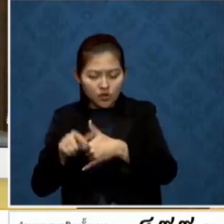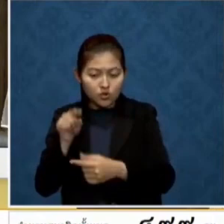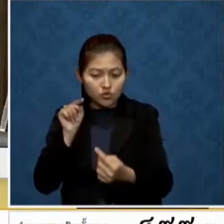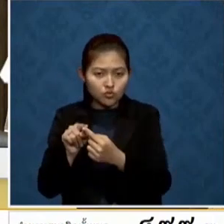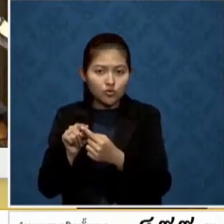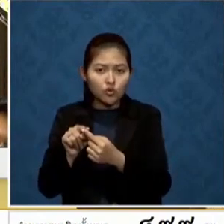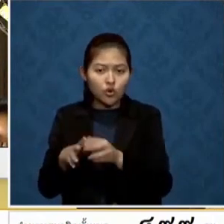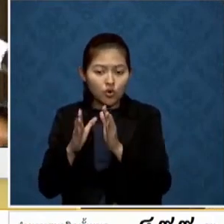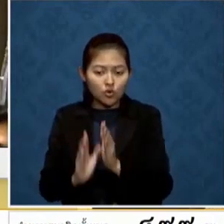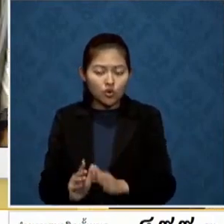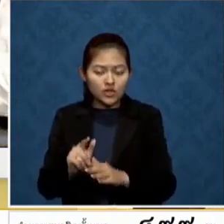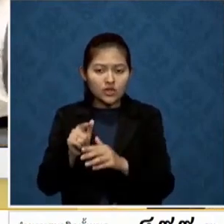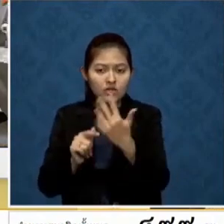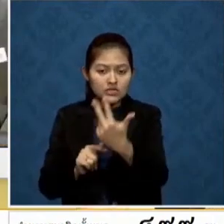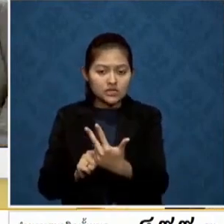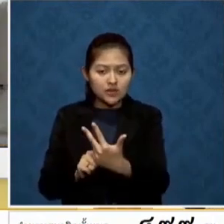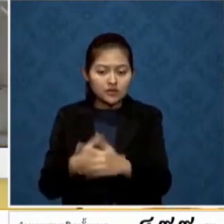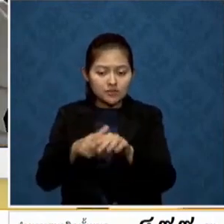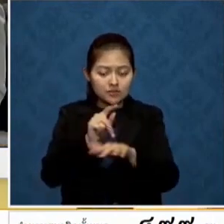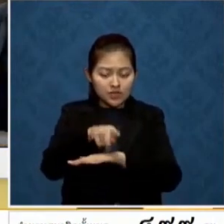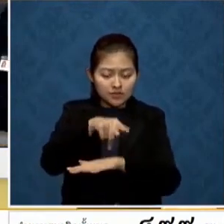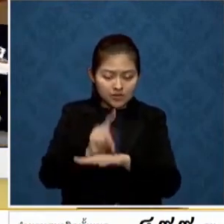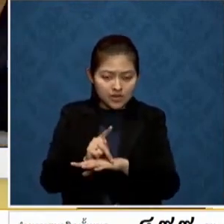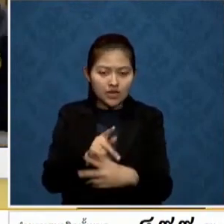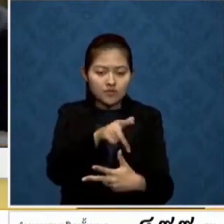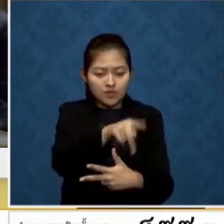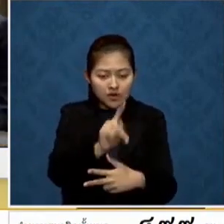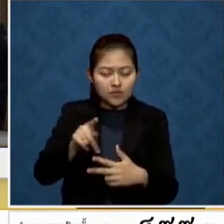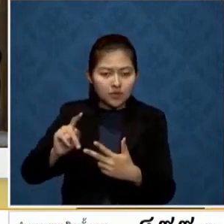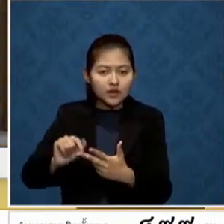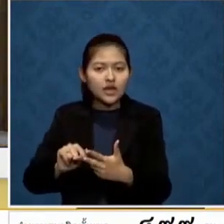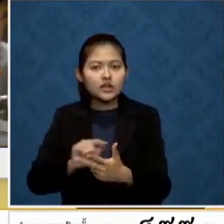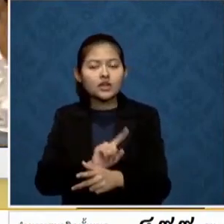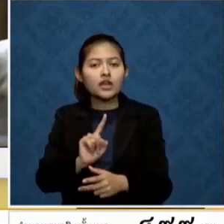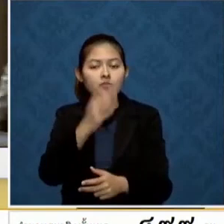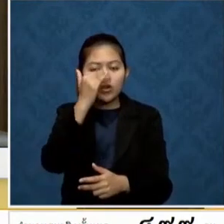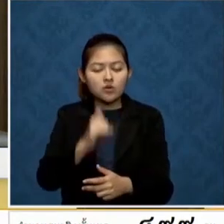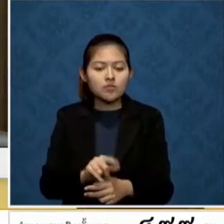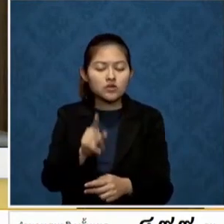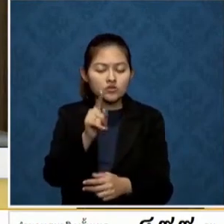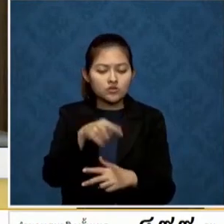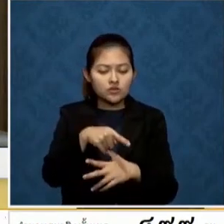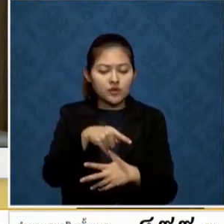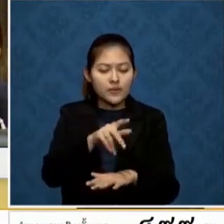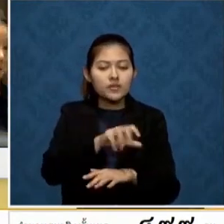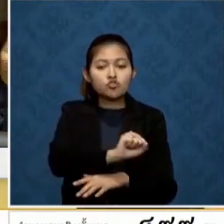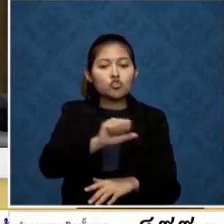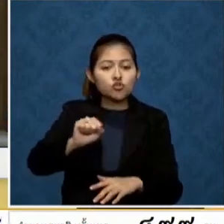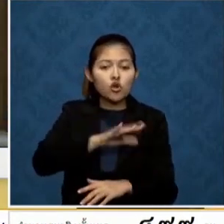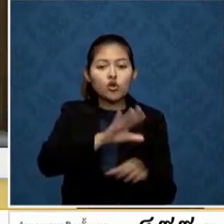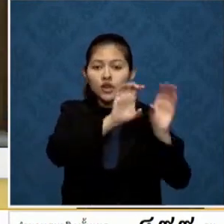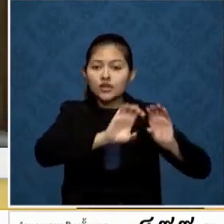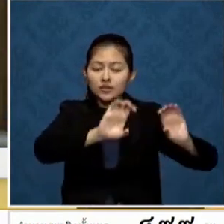ของ 3บุคคลที่ดำรงตำแหน่งเป็นประธานคณะกรรมการ 3คณะนี้อยู่หรือไม่เพราะว่า 2ใน 3นั้นก็เป็นสสจากซีก